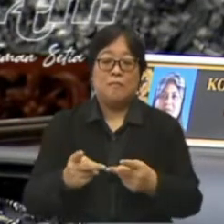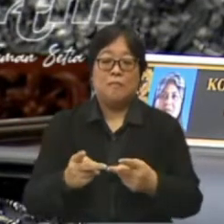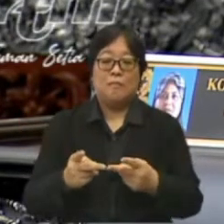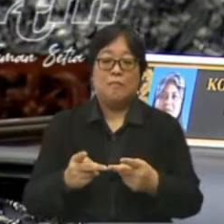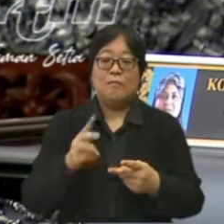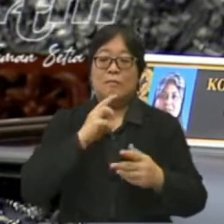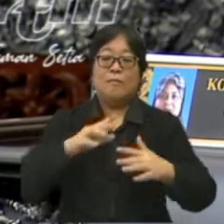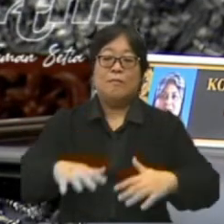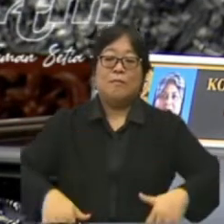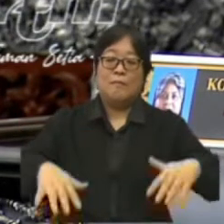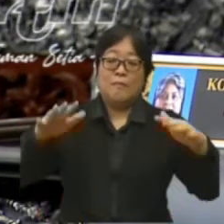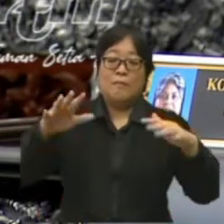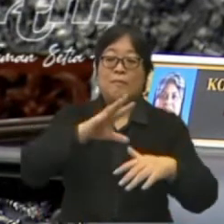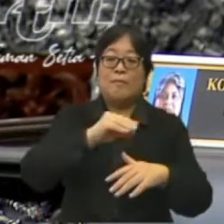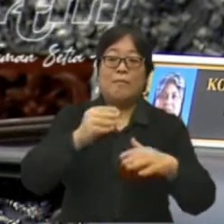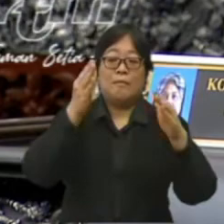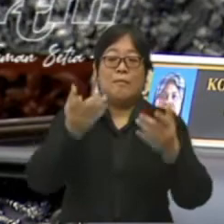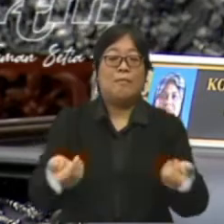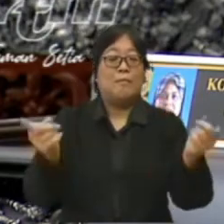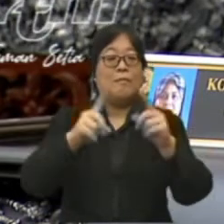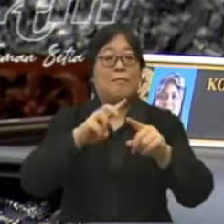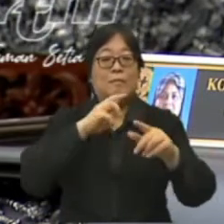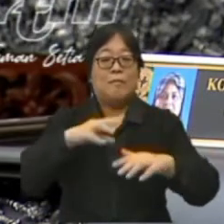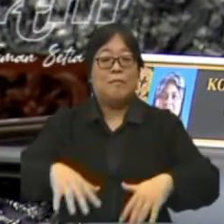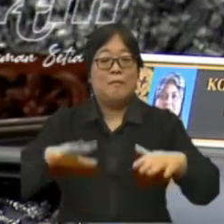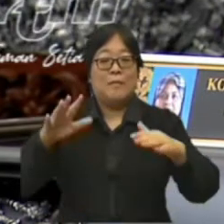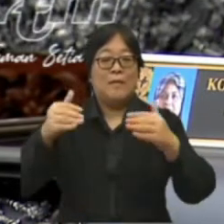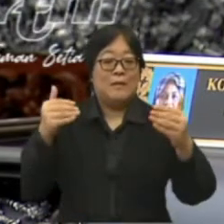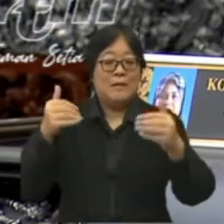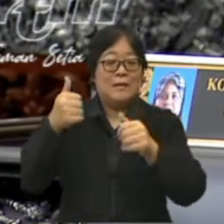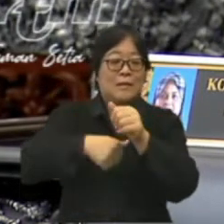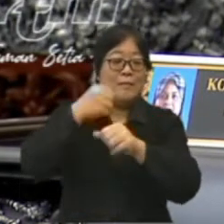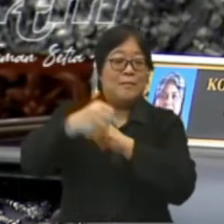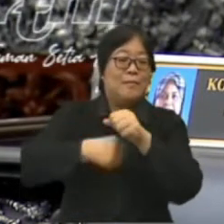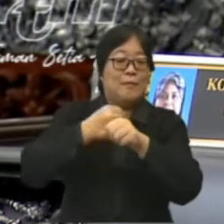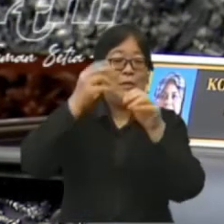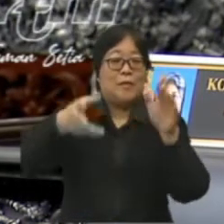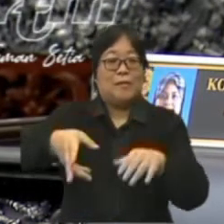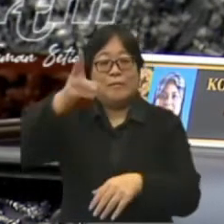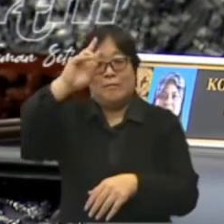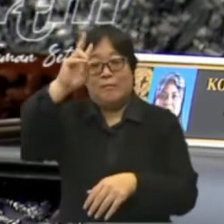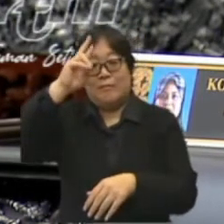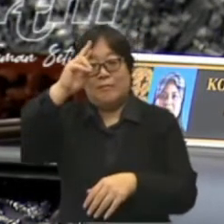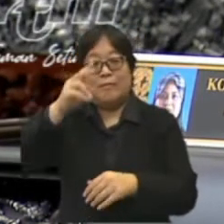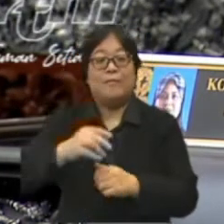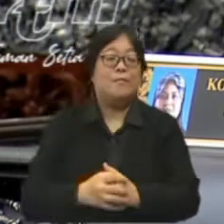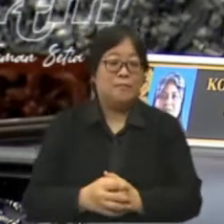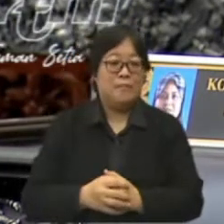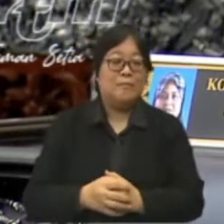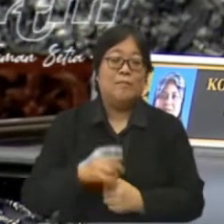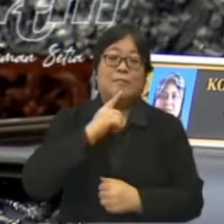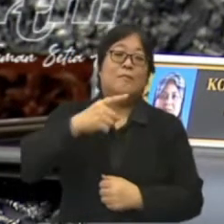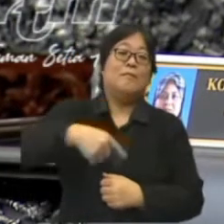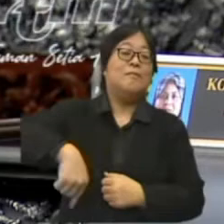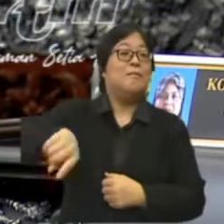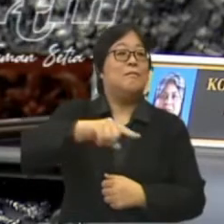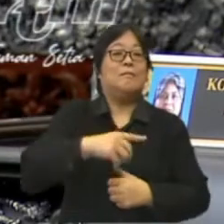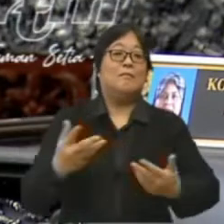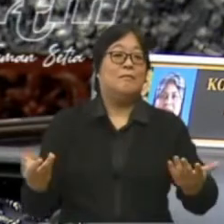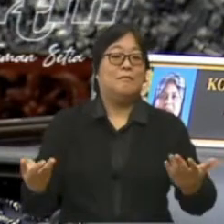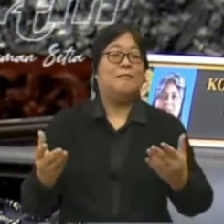banjir dan mangsa-mangsa yang banjir hampir setiap tahun orang yang sama dan mereka sebenarnya